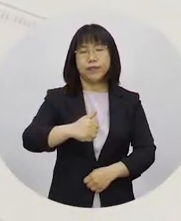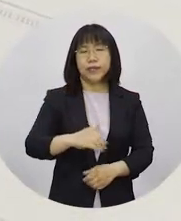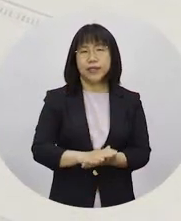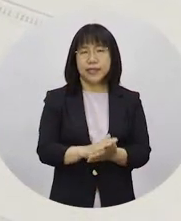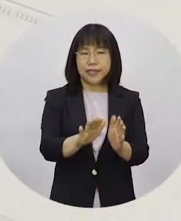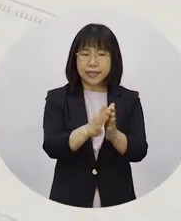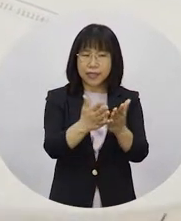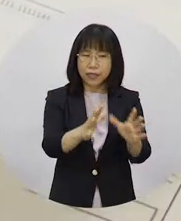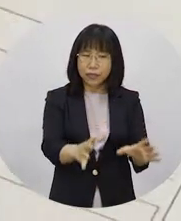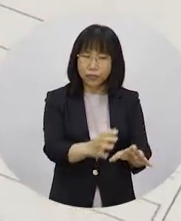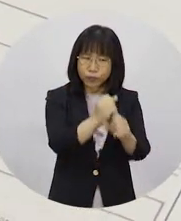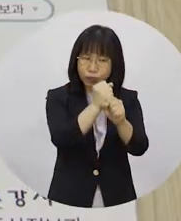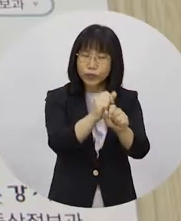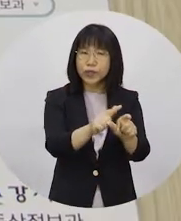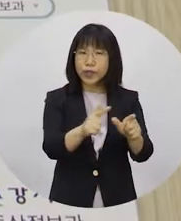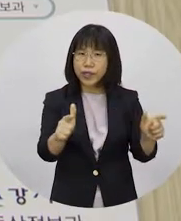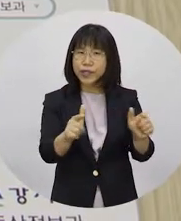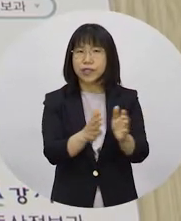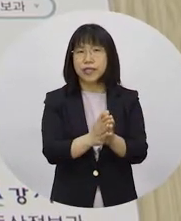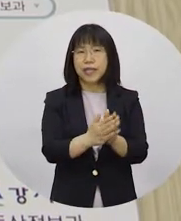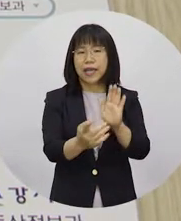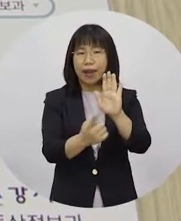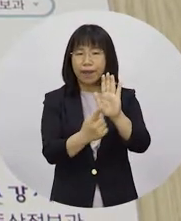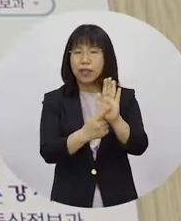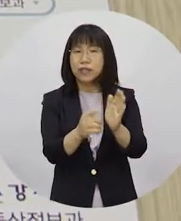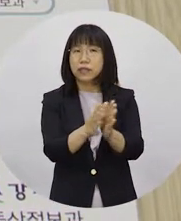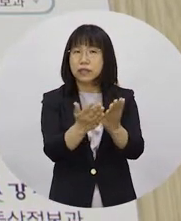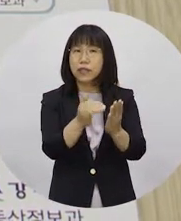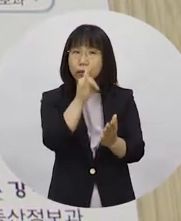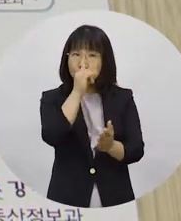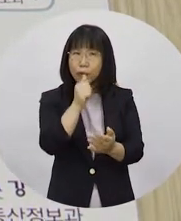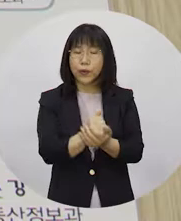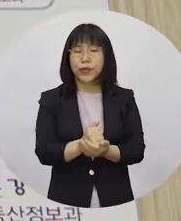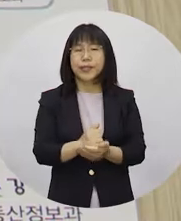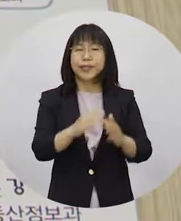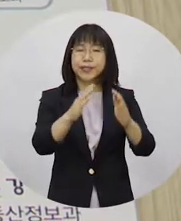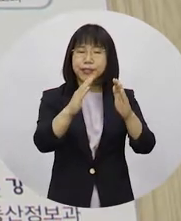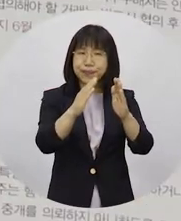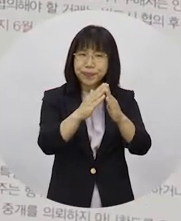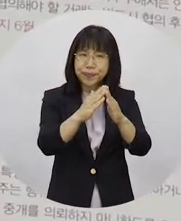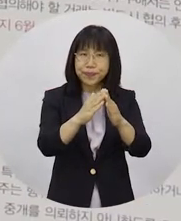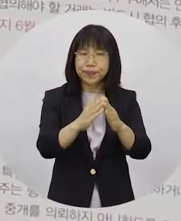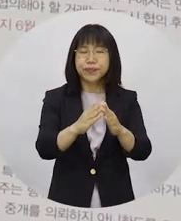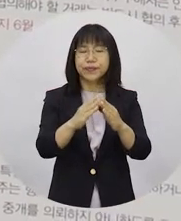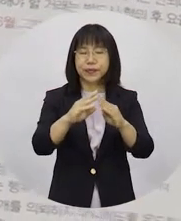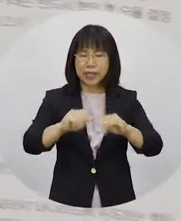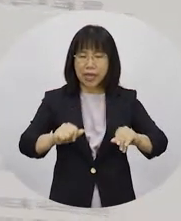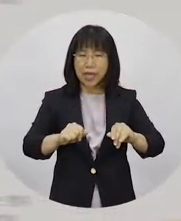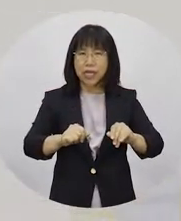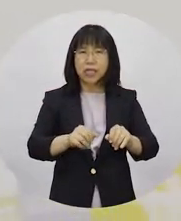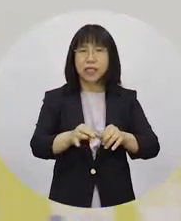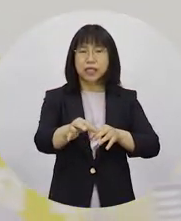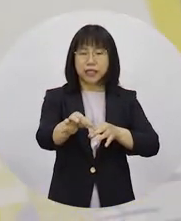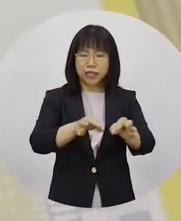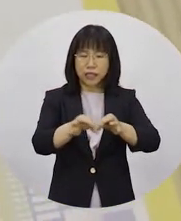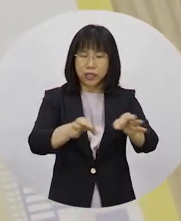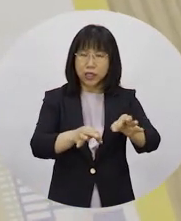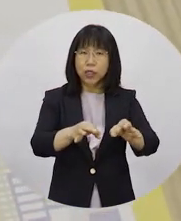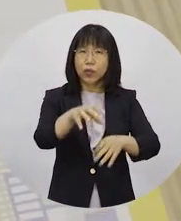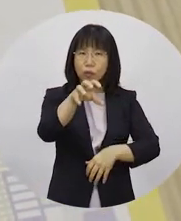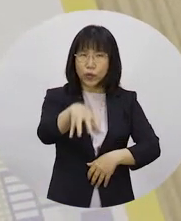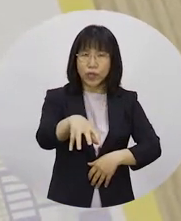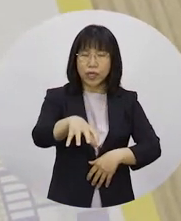총 1,500부가 제작된 이번 가이드북은 책의 주요 내용을 함축해 담은 리플릿과 함께 지역 내 운영 중인